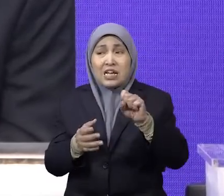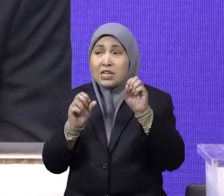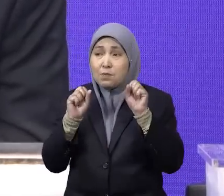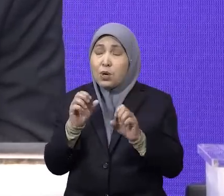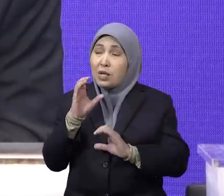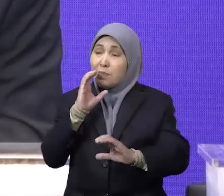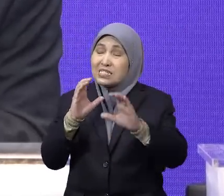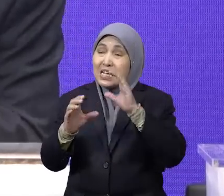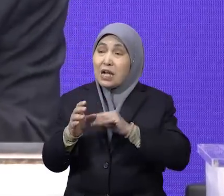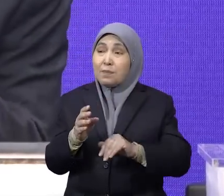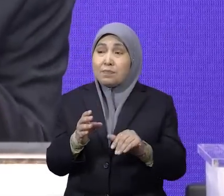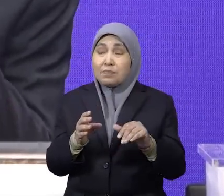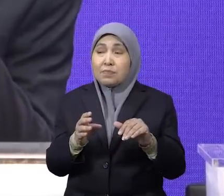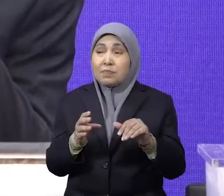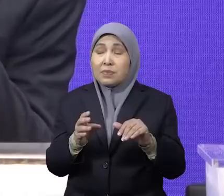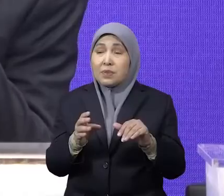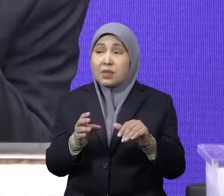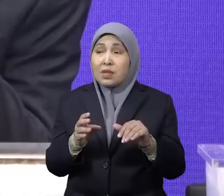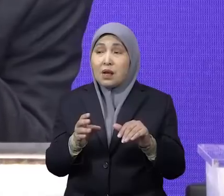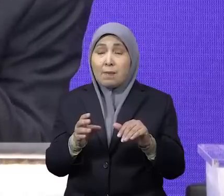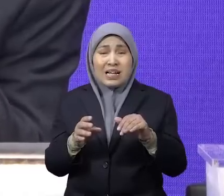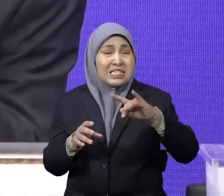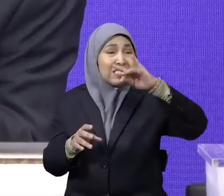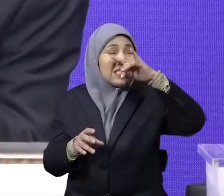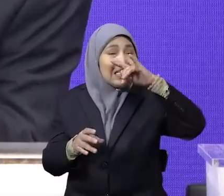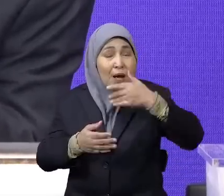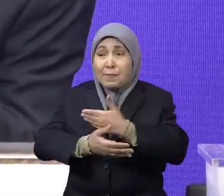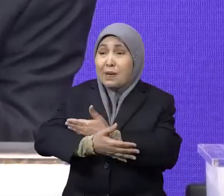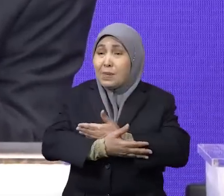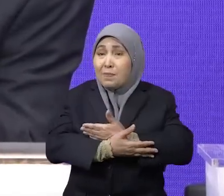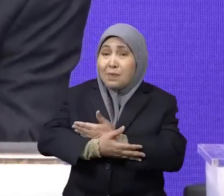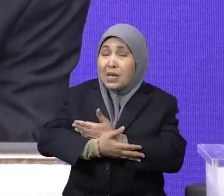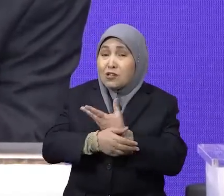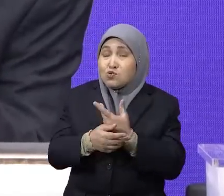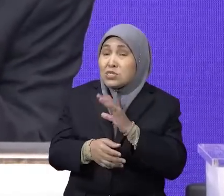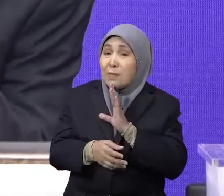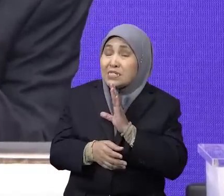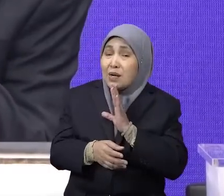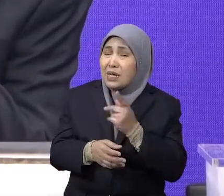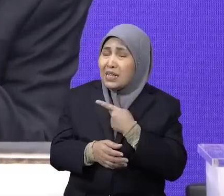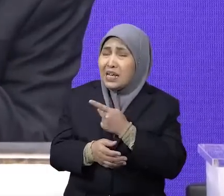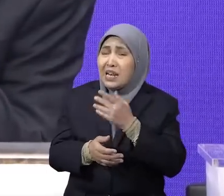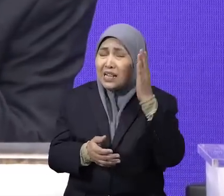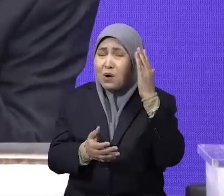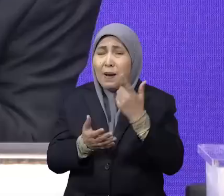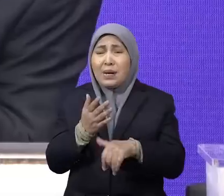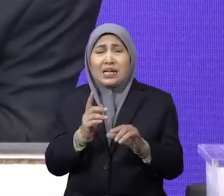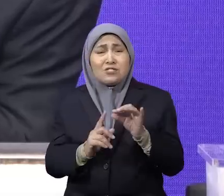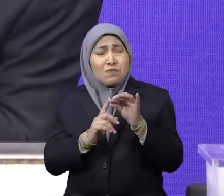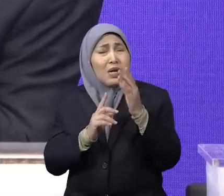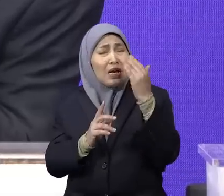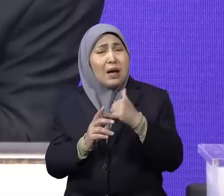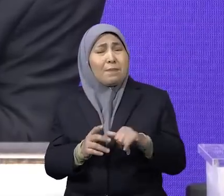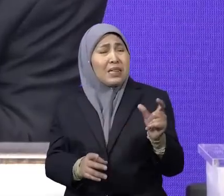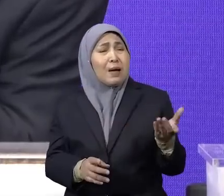kelebihannya dia boleh bercakap dalam keadaan waktu kanak-kanak lagi, waktu bayi lagi, lemah hadi lagi. Jadi kita nak tahu apa